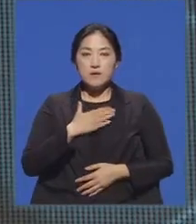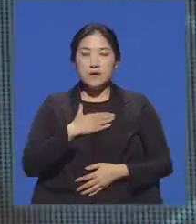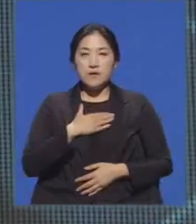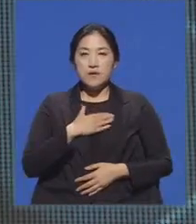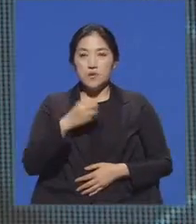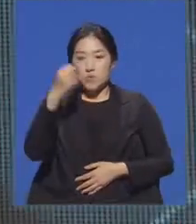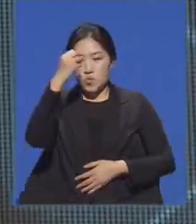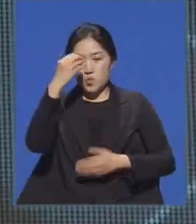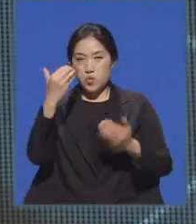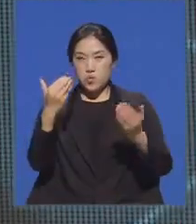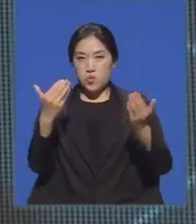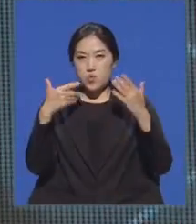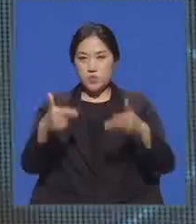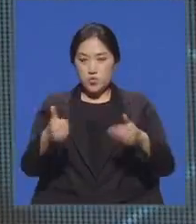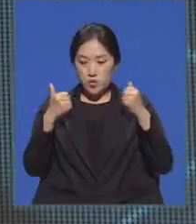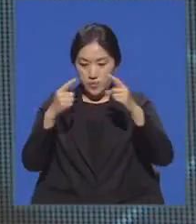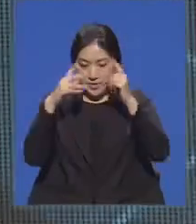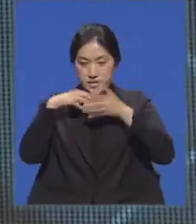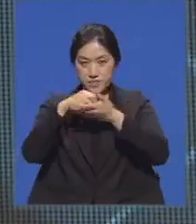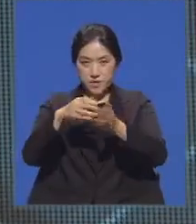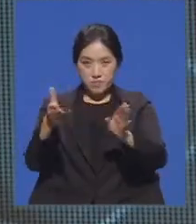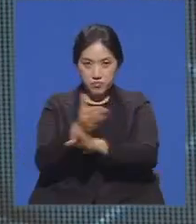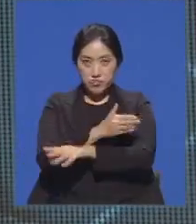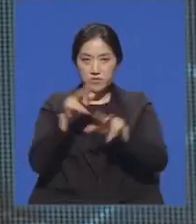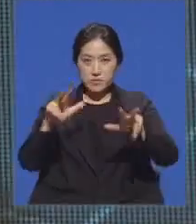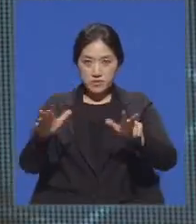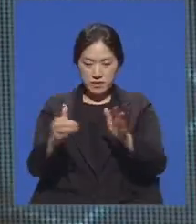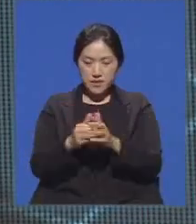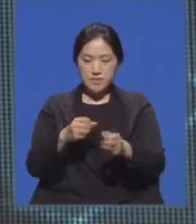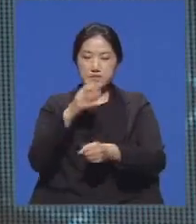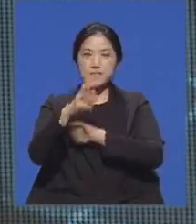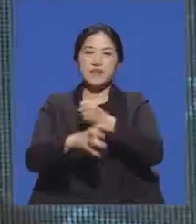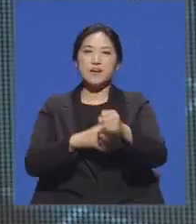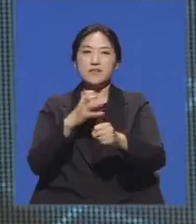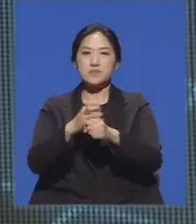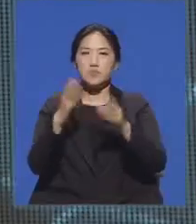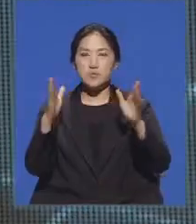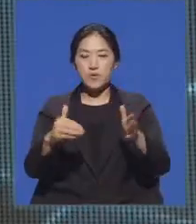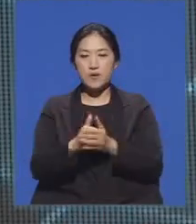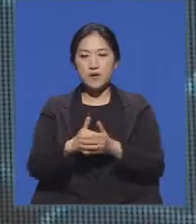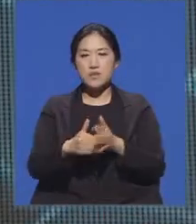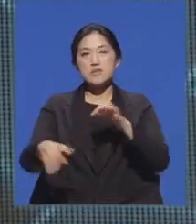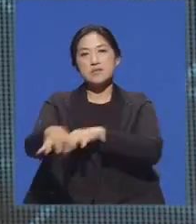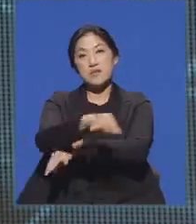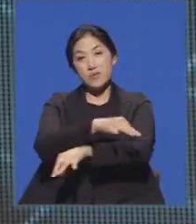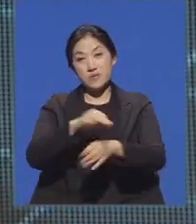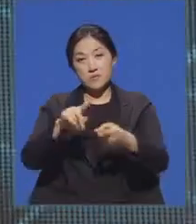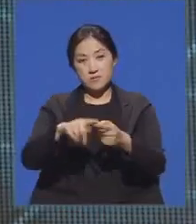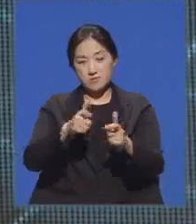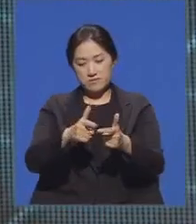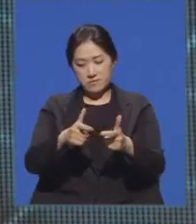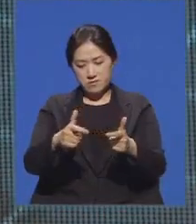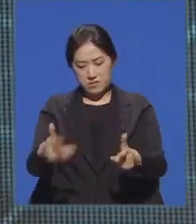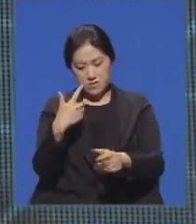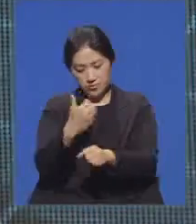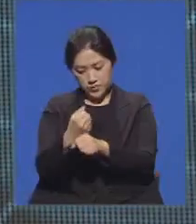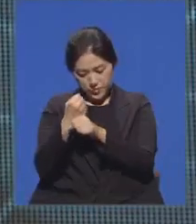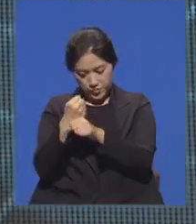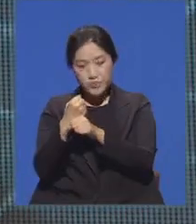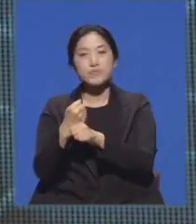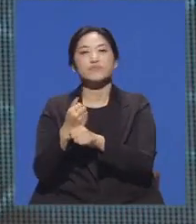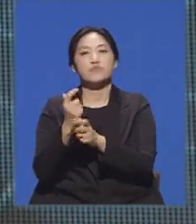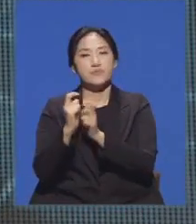고등학교 졸업하고 대학 입학 때부터 지금까지 40년간 우리 경제에 대해서 여러 가지로 정말 고민해 왔습니다.